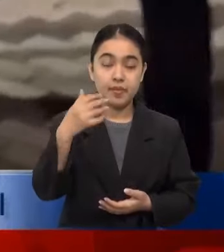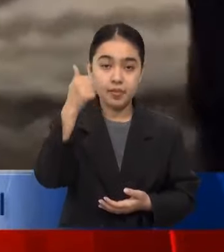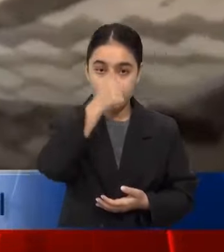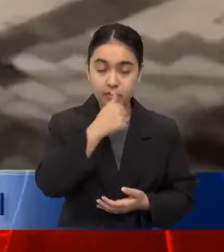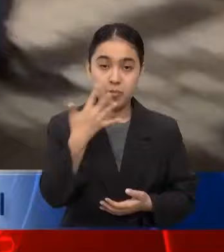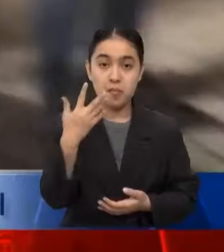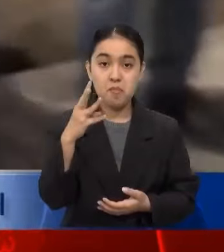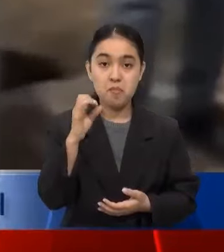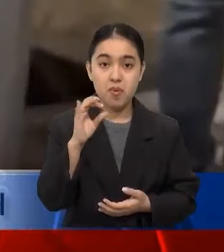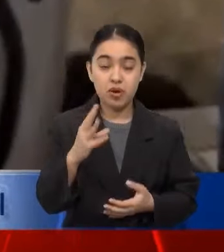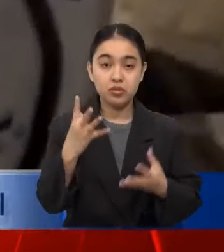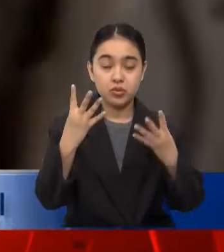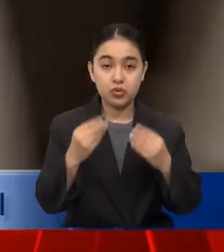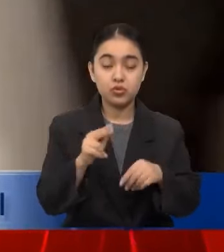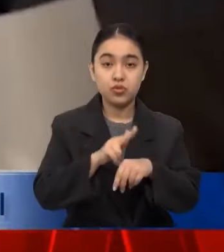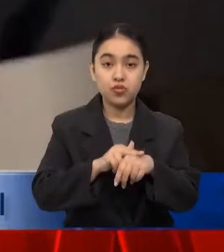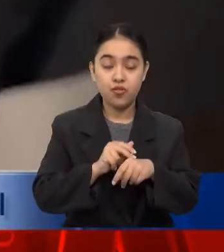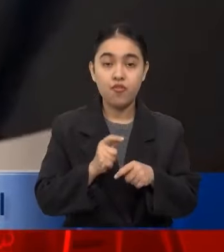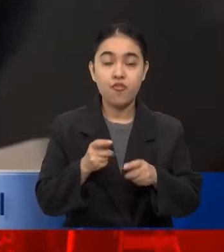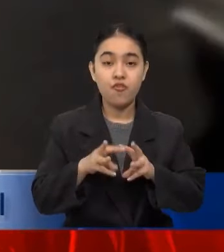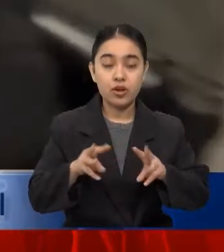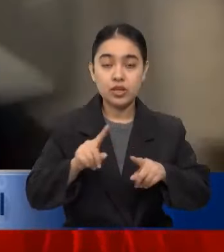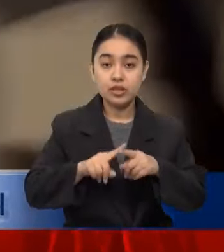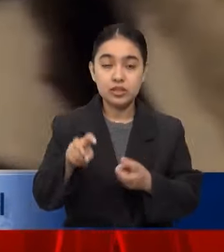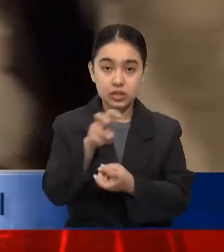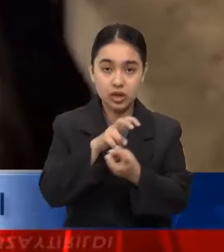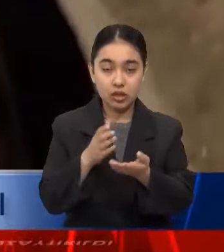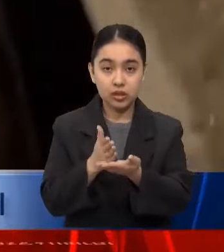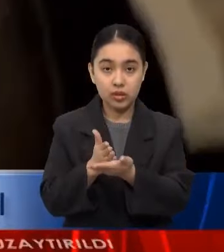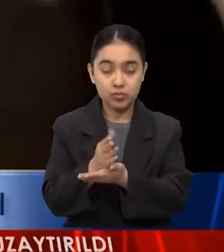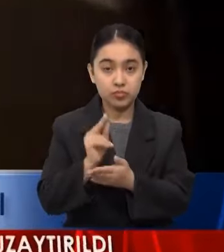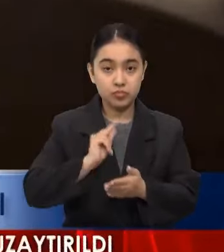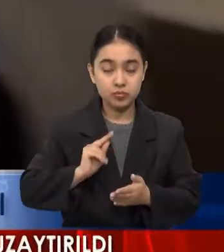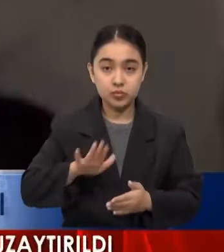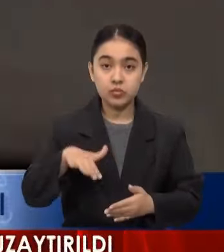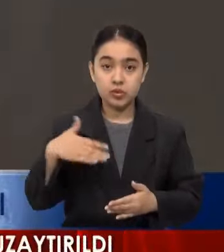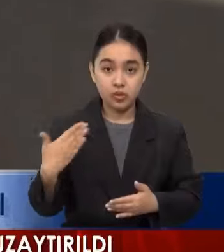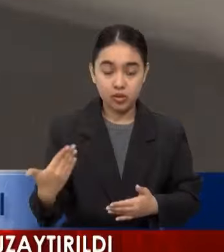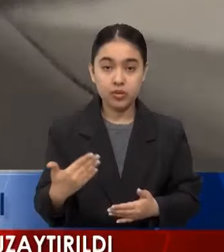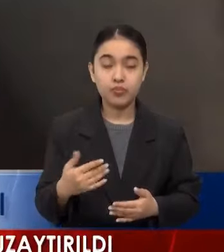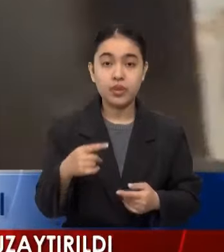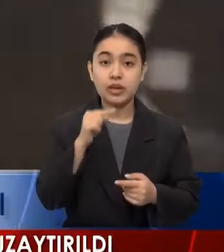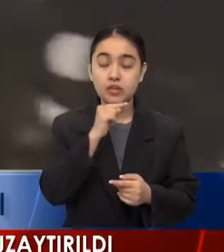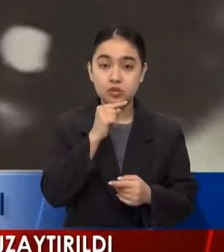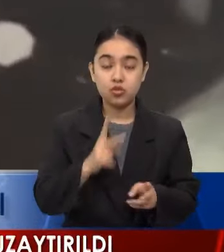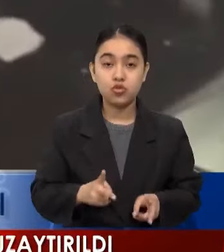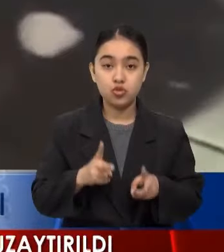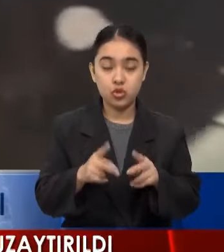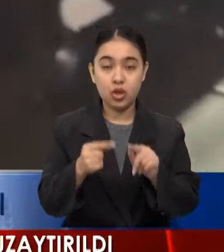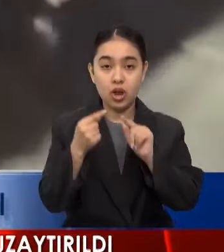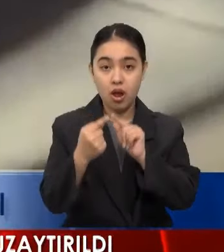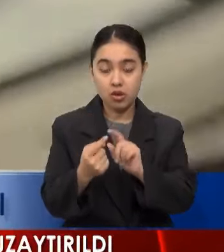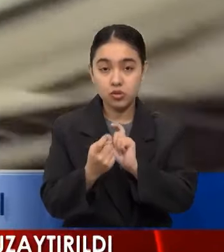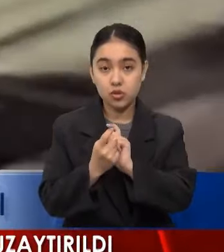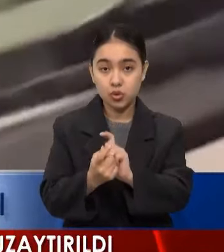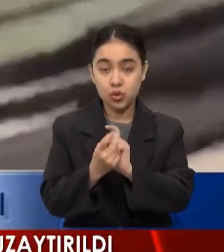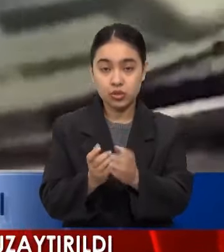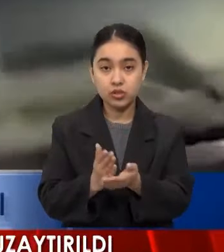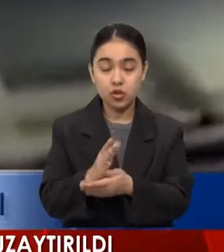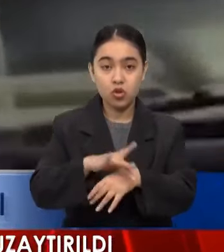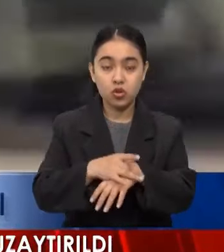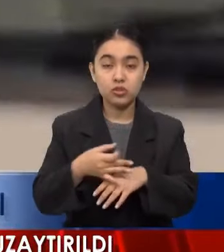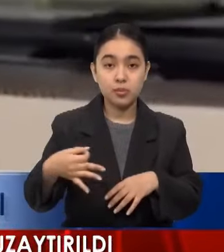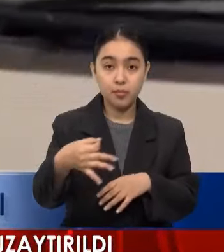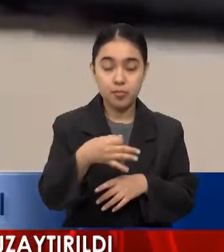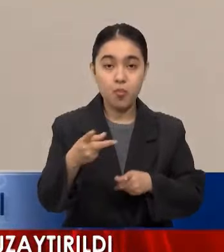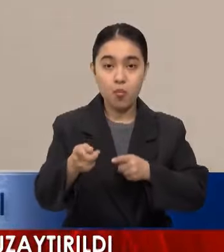2024-yil 5-mart kuni Ichki ishlar vazirligi tezkor qidiruv departamenti xodimlari tomonidan iqtisodiy jinoyatlarga qarshi kurashish departamentining Toshkent